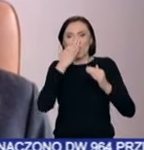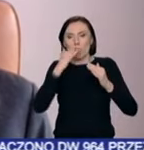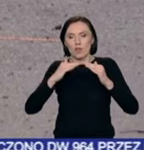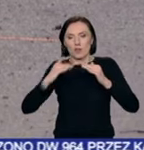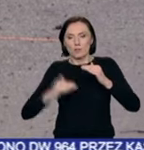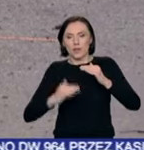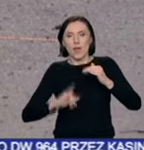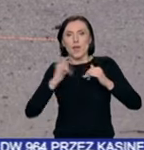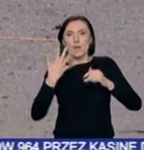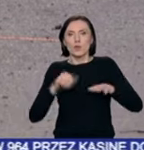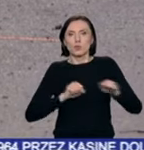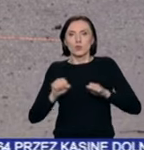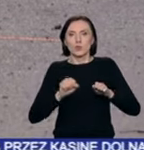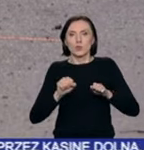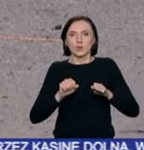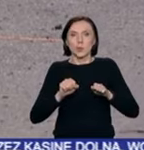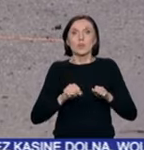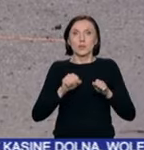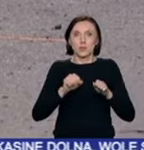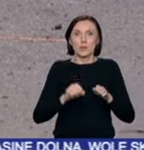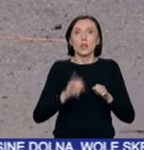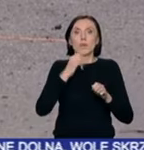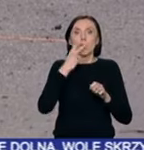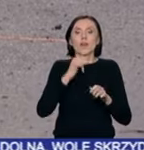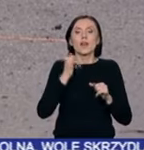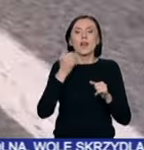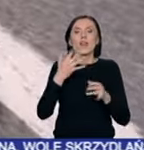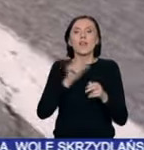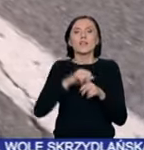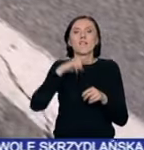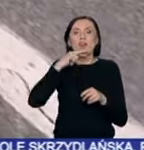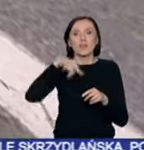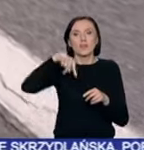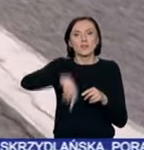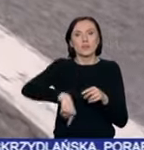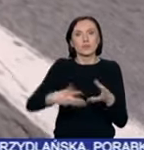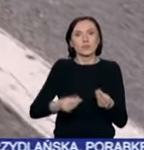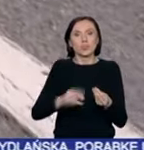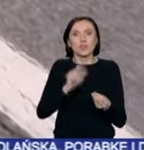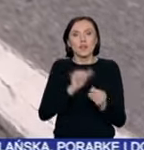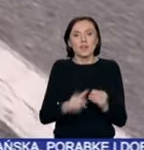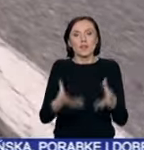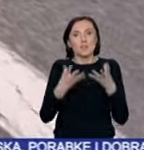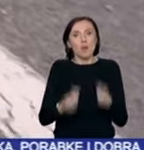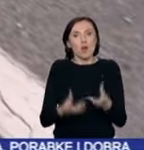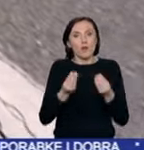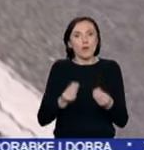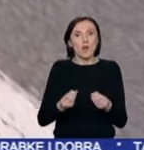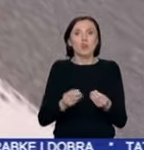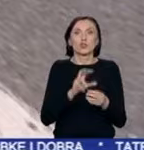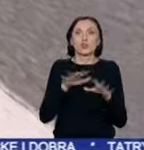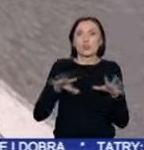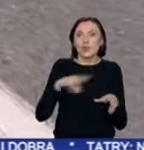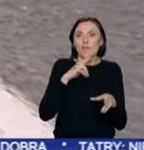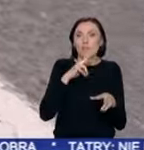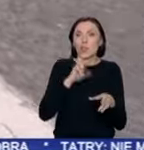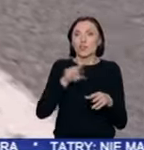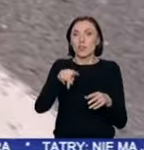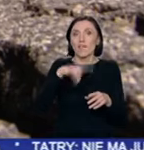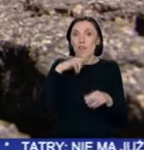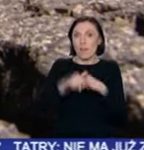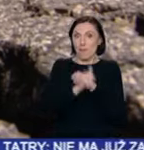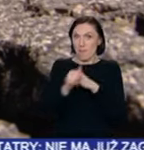się ruszyła w wyniku tego osuwiska i pokażą nam stopień nawodnienia tej ziemi, czyli czy ona jest bardzo wilgotna, czy tam jest dużo wody, czy to powoduje